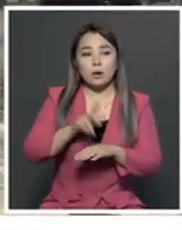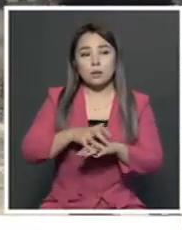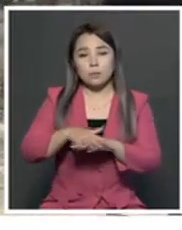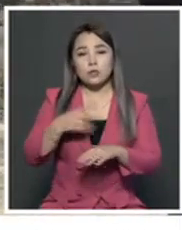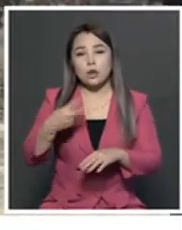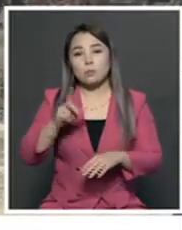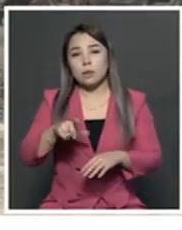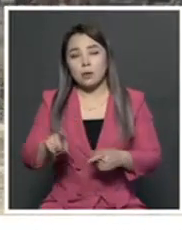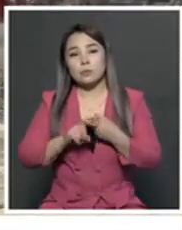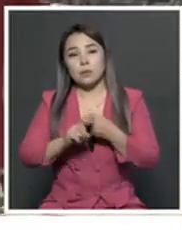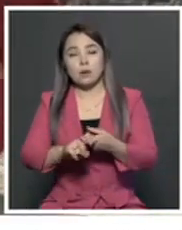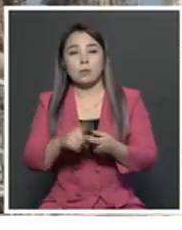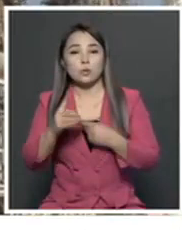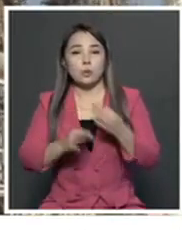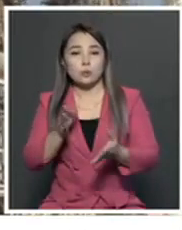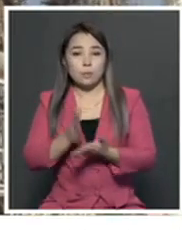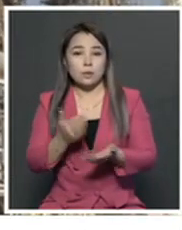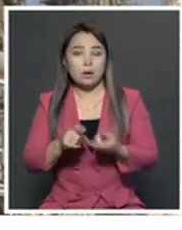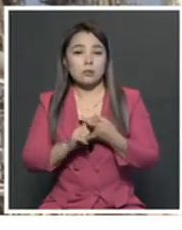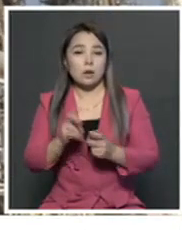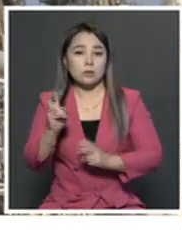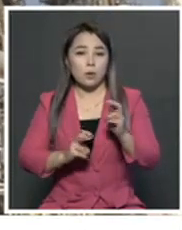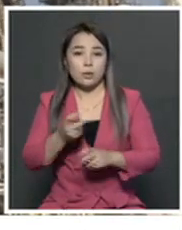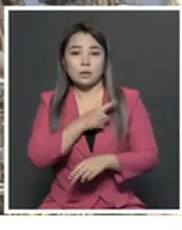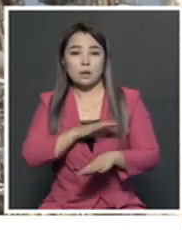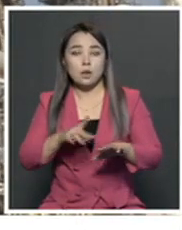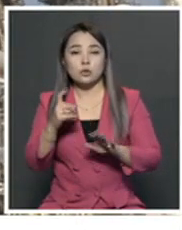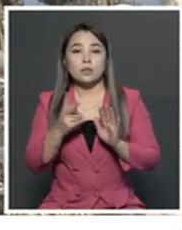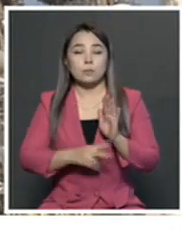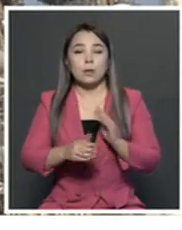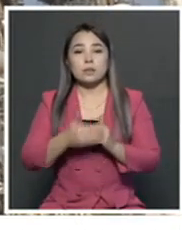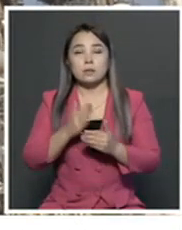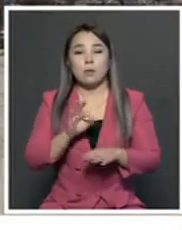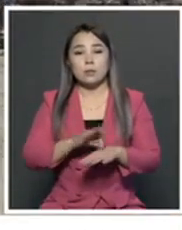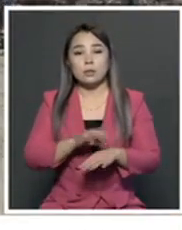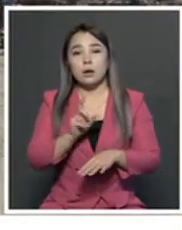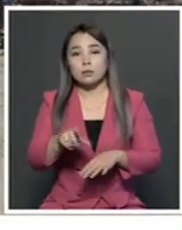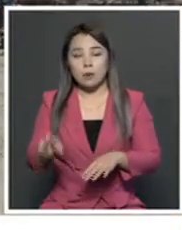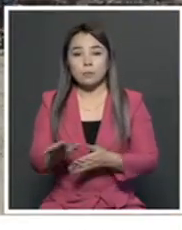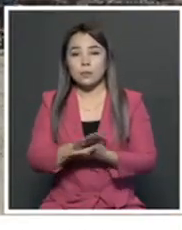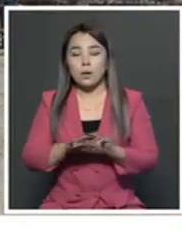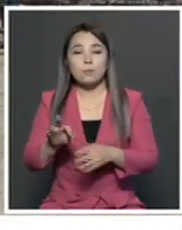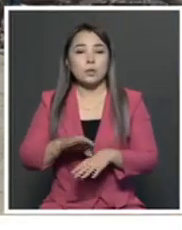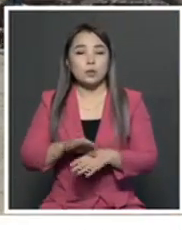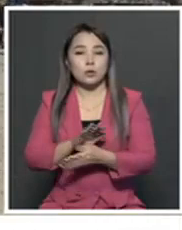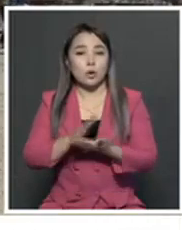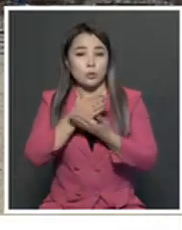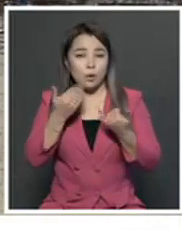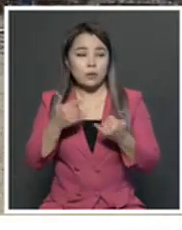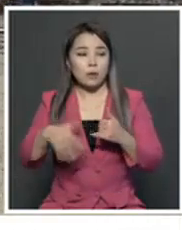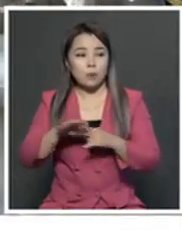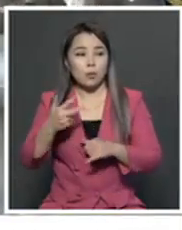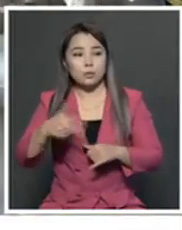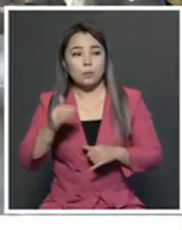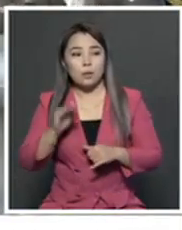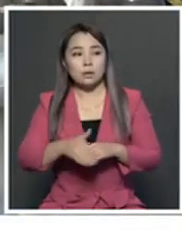20 адам вирусқа шалдықты. Зауыт аумағындағы стационарда 170-тен астам науқас емделіп жатыр. Көбінде ауру симптомсыз өтуде. Кен орнында барлығы